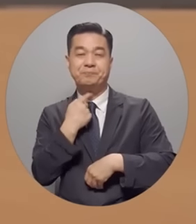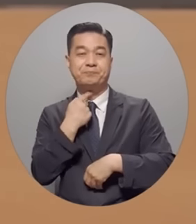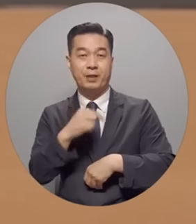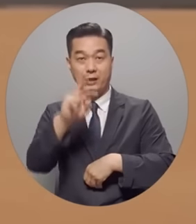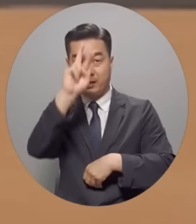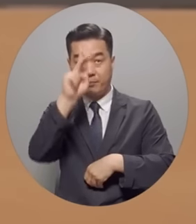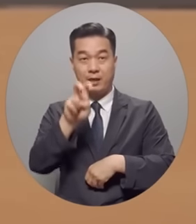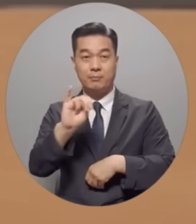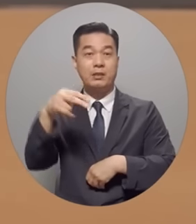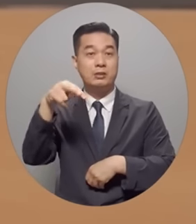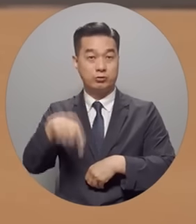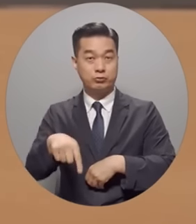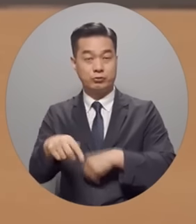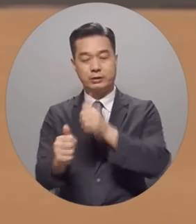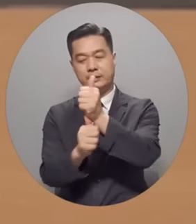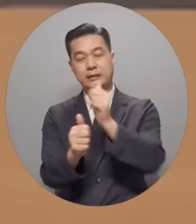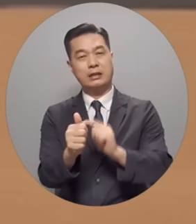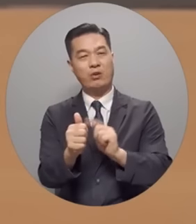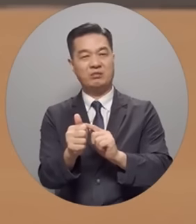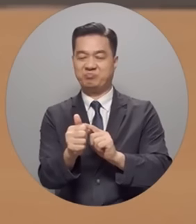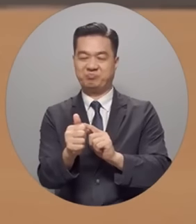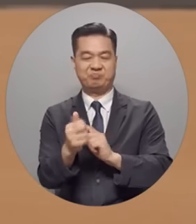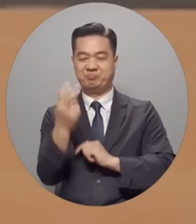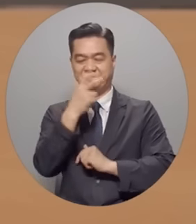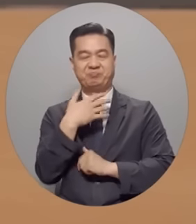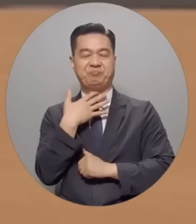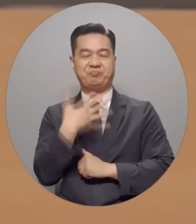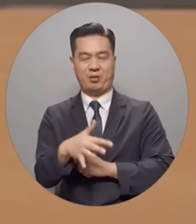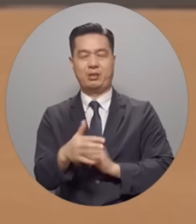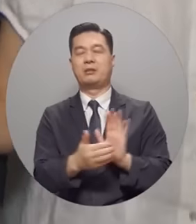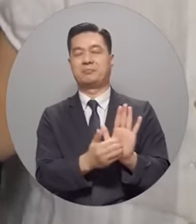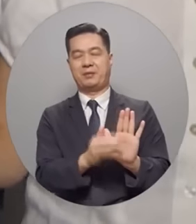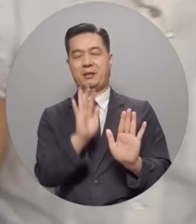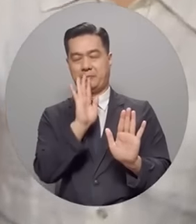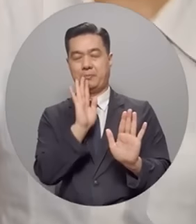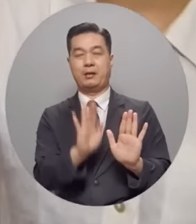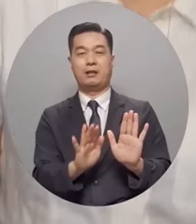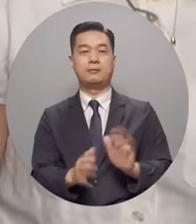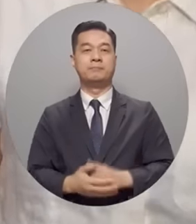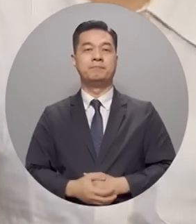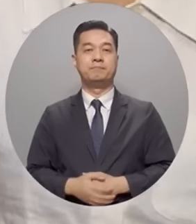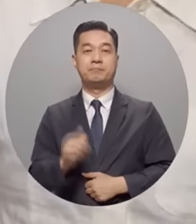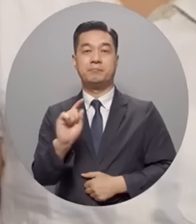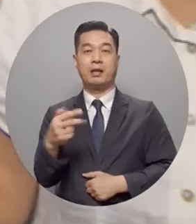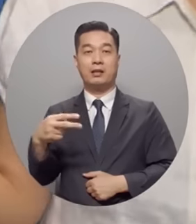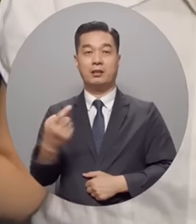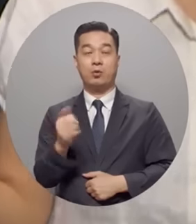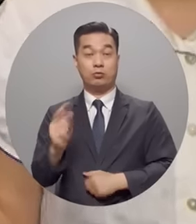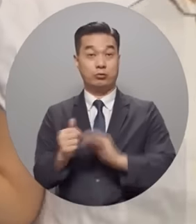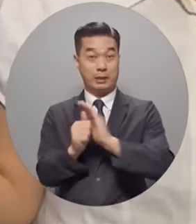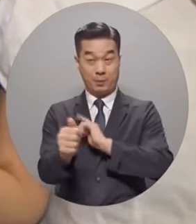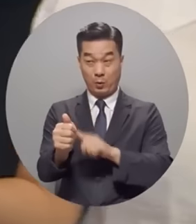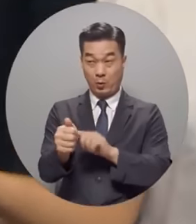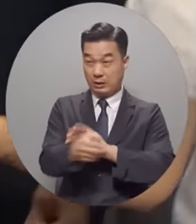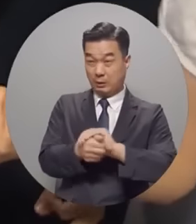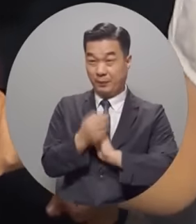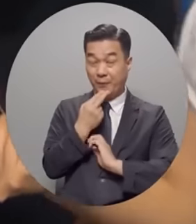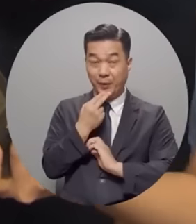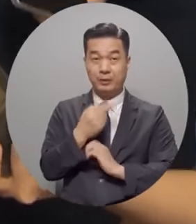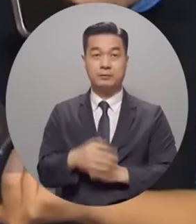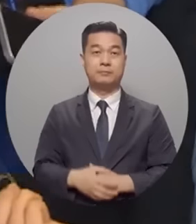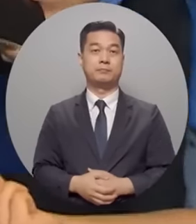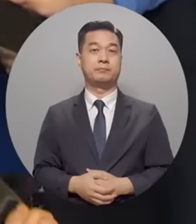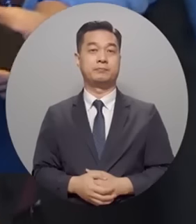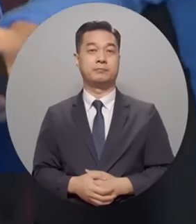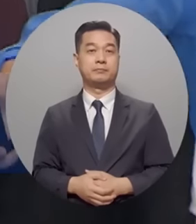차관 교체론도 전혀 검토한 바 없다고 선을 그었습니다. 한동훈 대표도 물러서지 않았습니다. 대단히